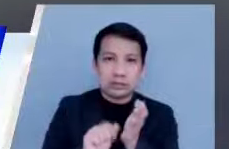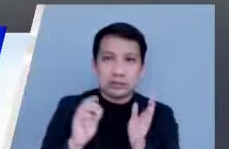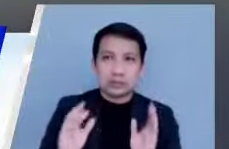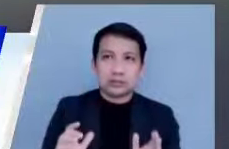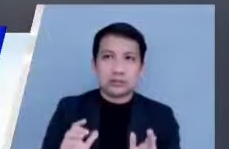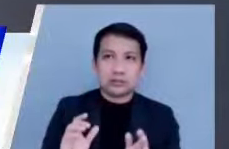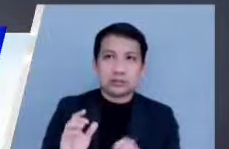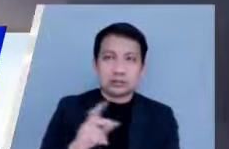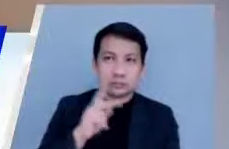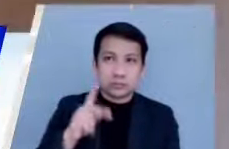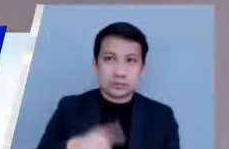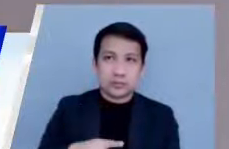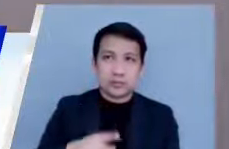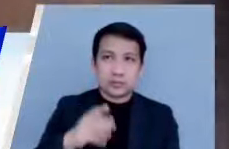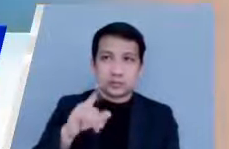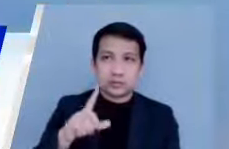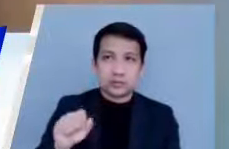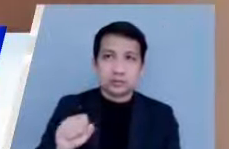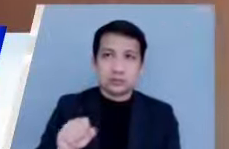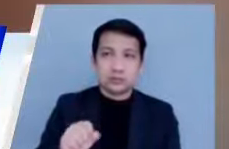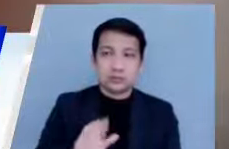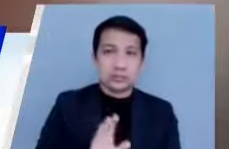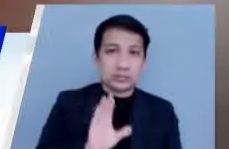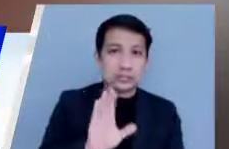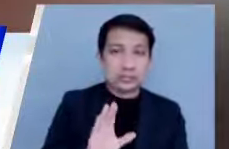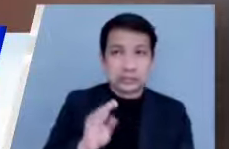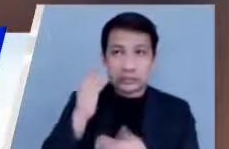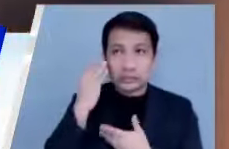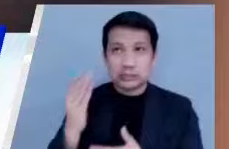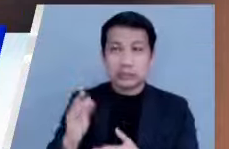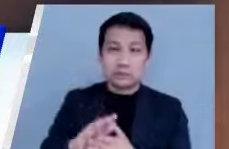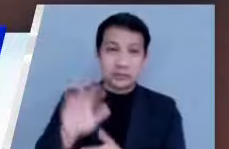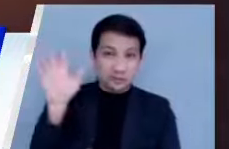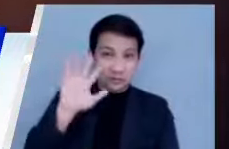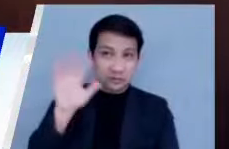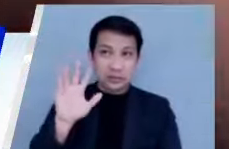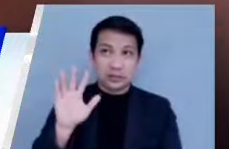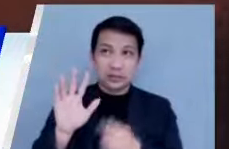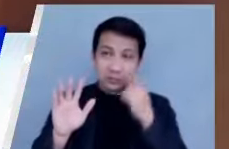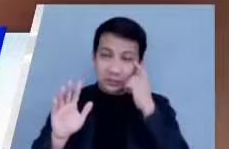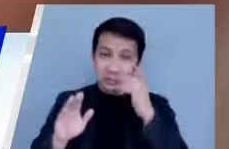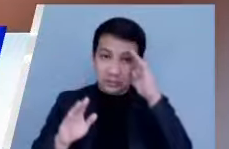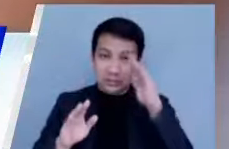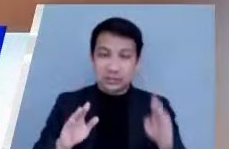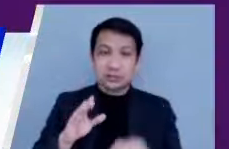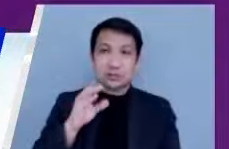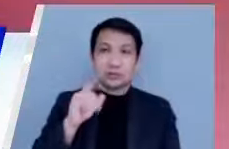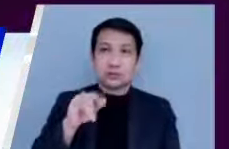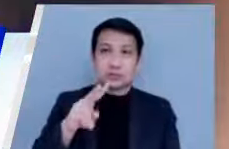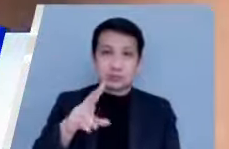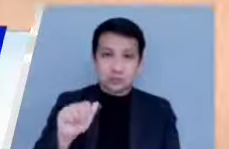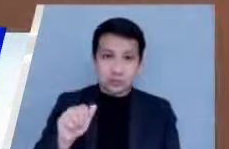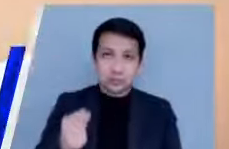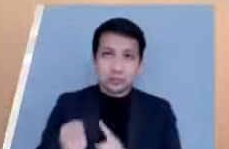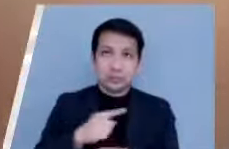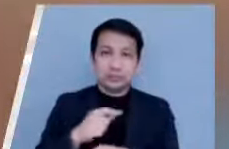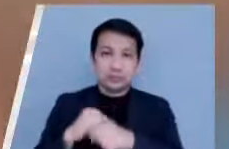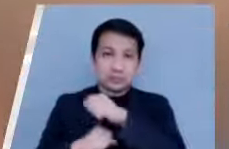ng world tour ni Olivia, na-capture ang fangirling moment ni Zia ng kawayan at mag-hi sa kanya si Olivia mula sa